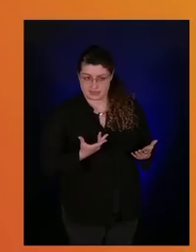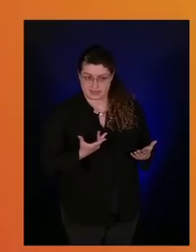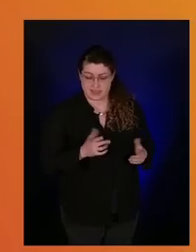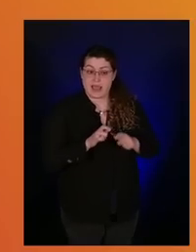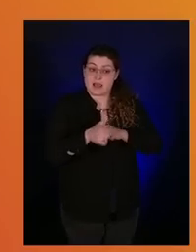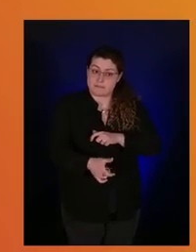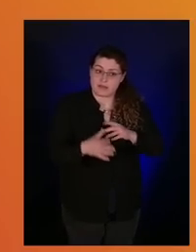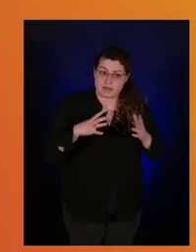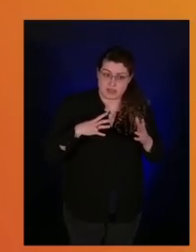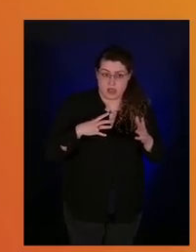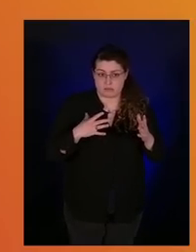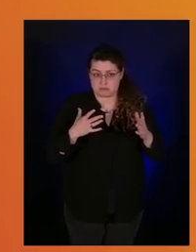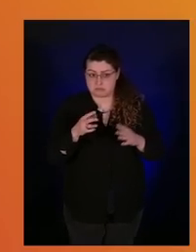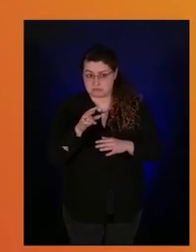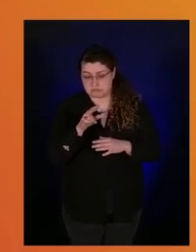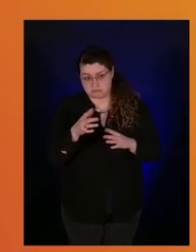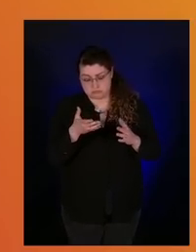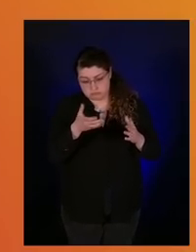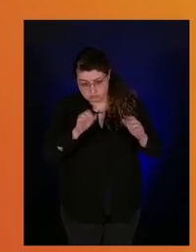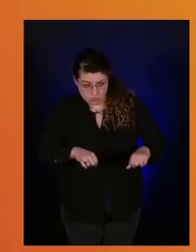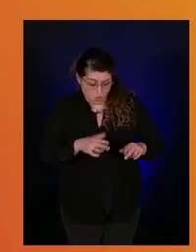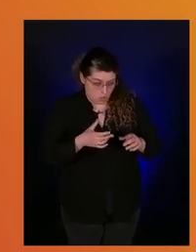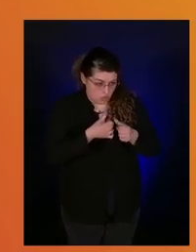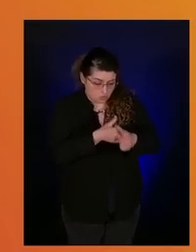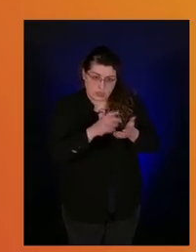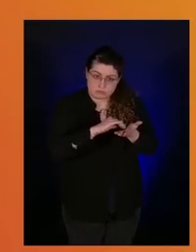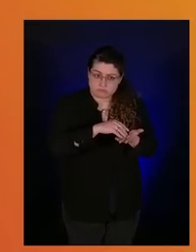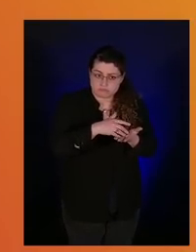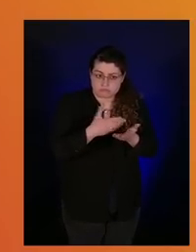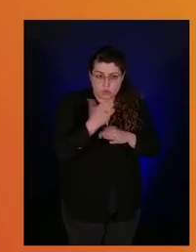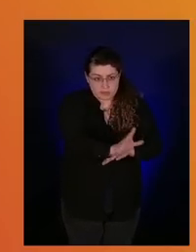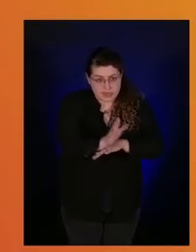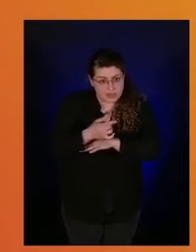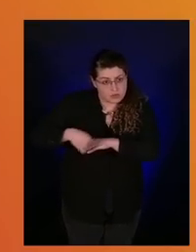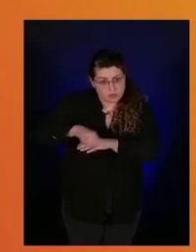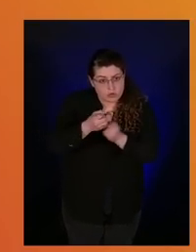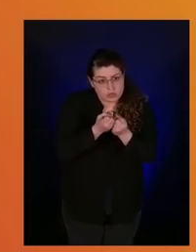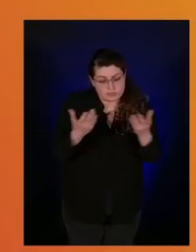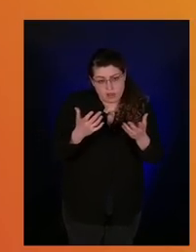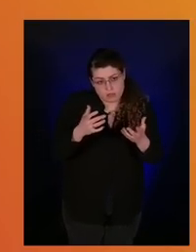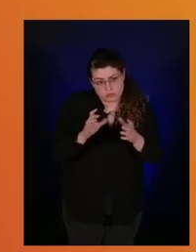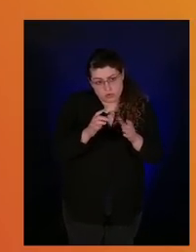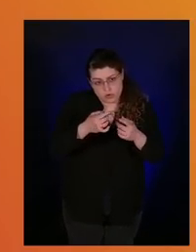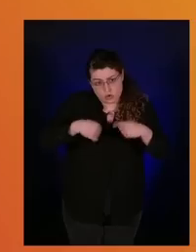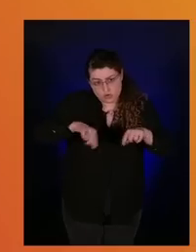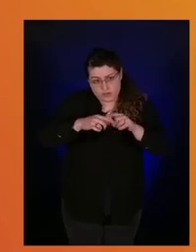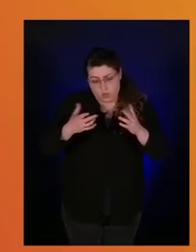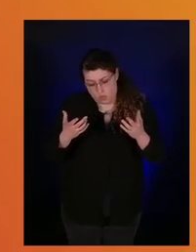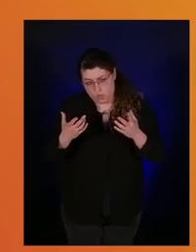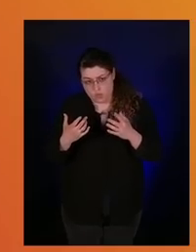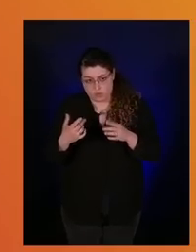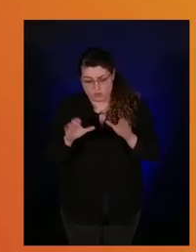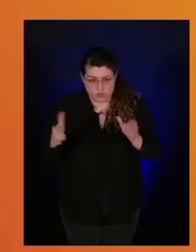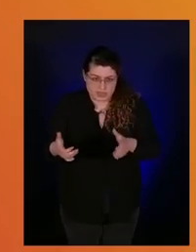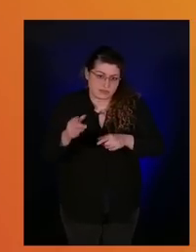a la ventilation qui s'opère selon la représentativité dans les différentes conventions collectives. Sur